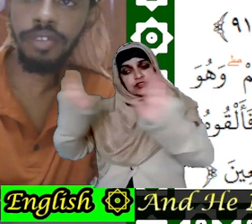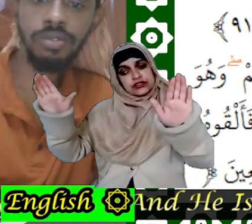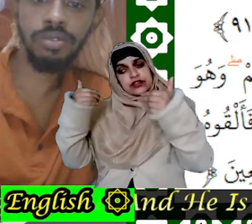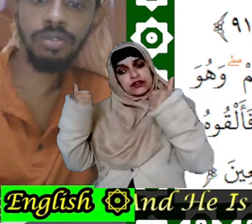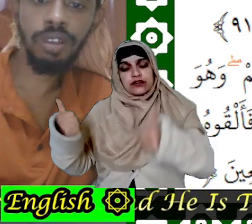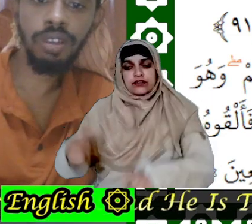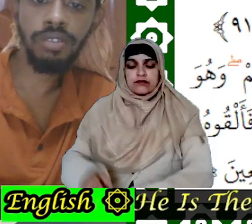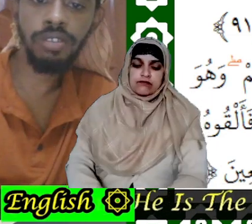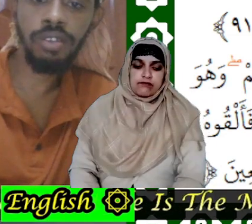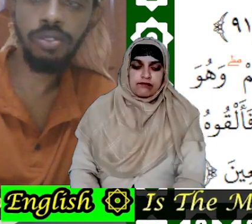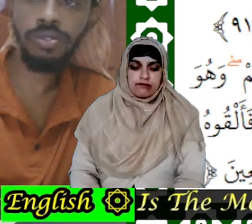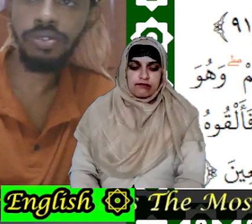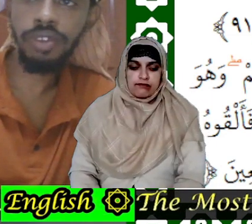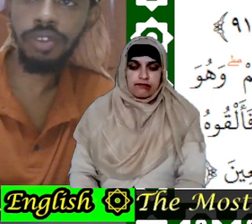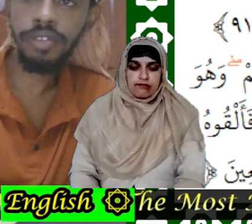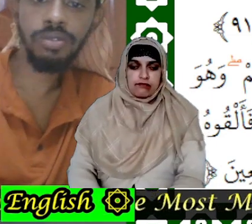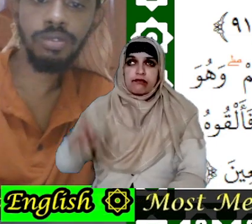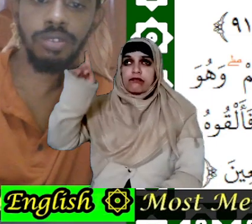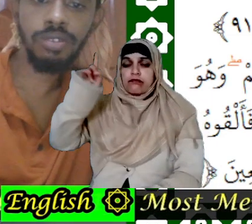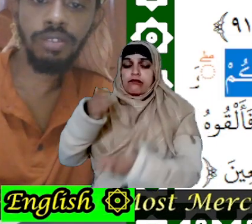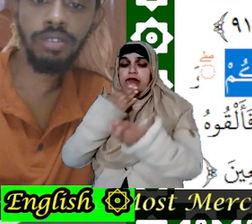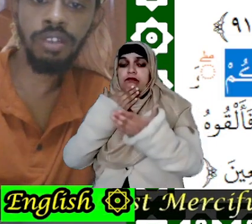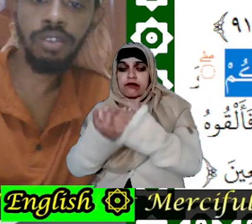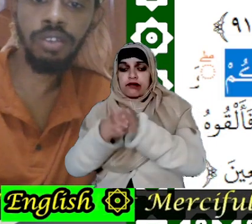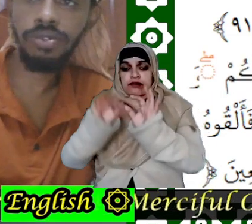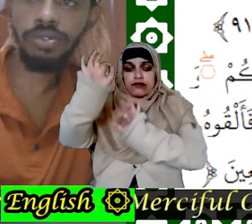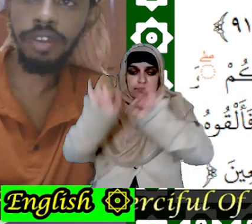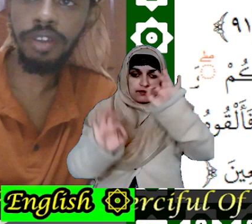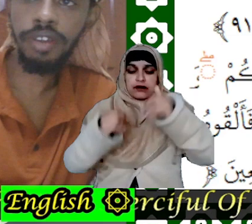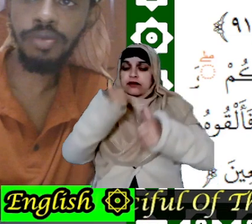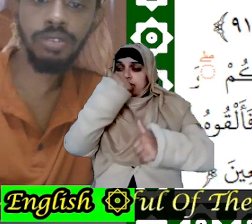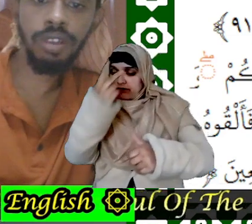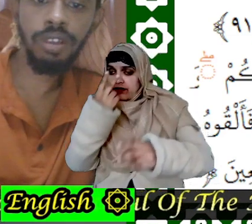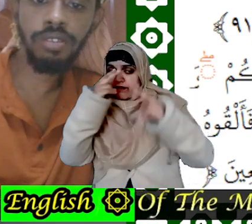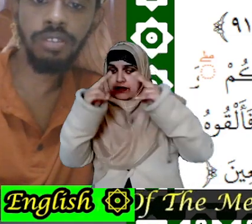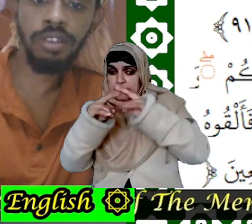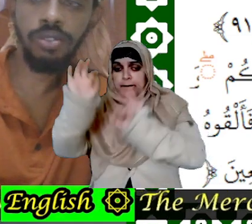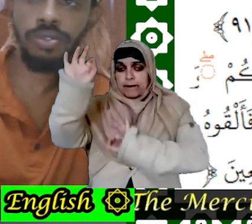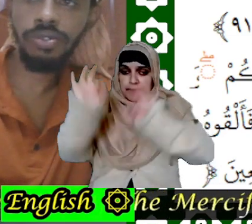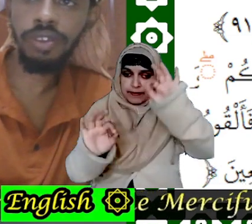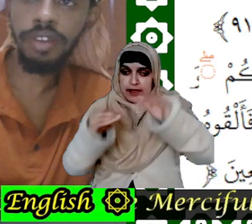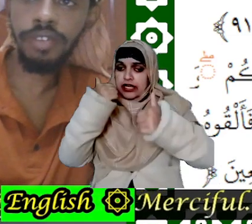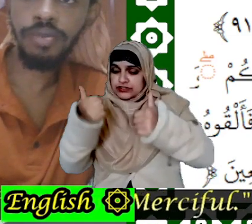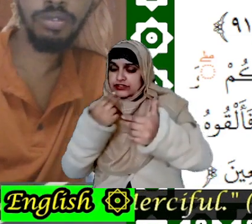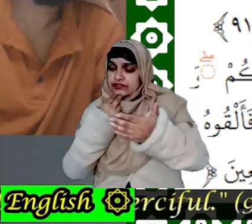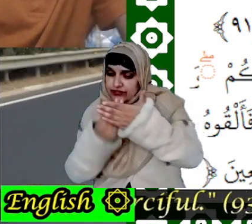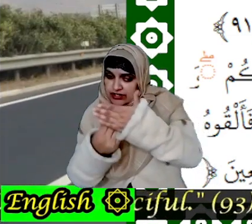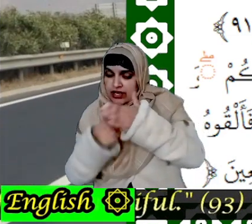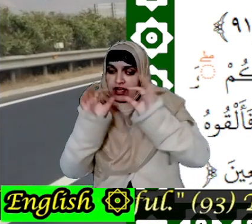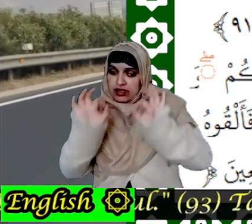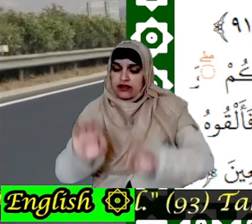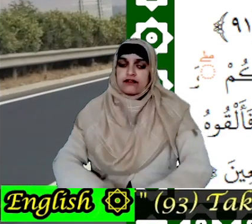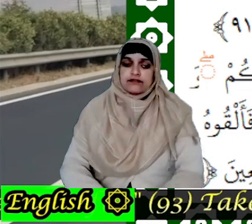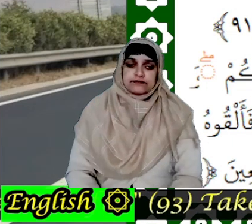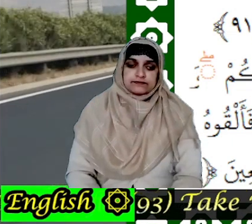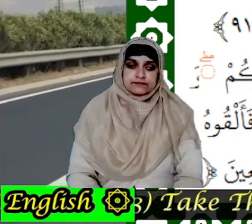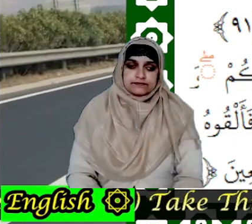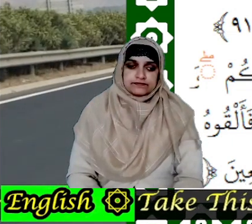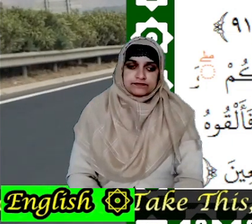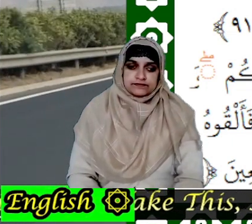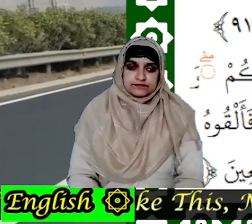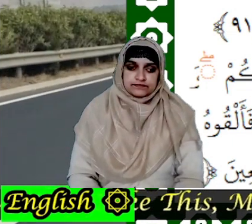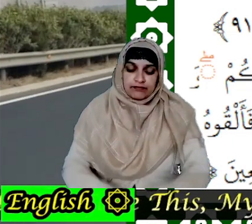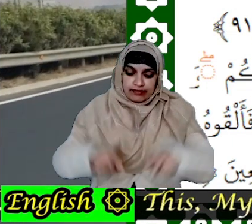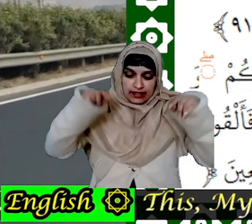قدو تقاو خبر اسني مرارة ما جيش تقاو خبر غامانا دعائيتي